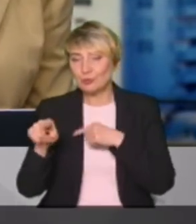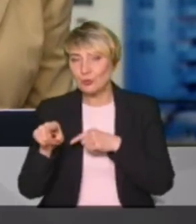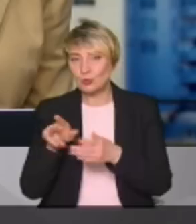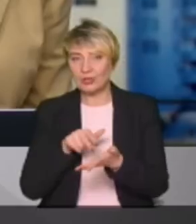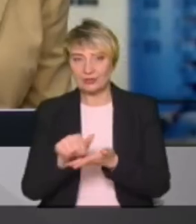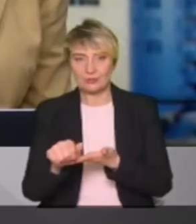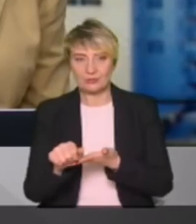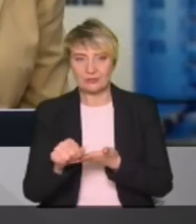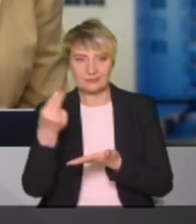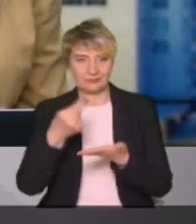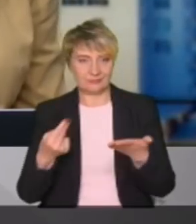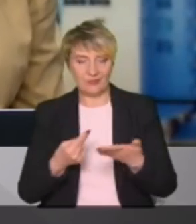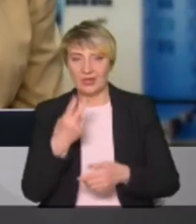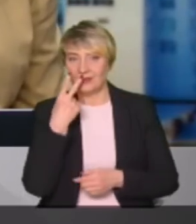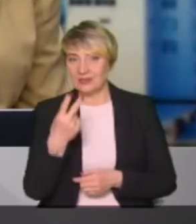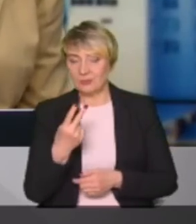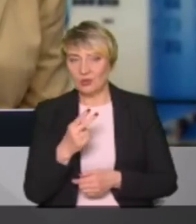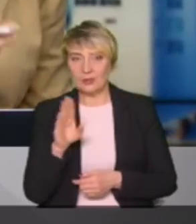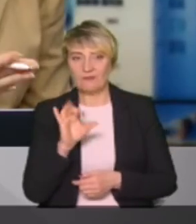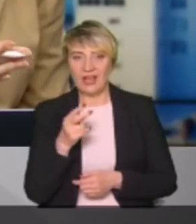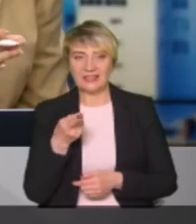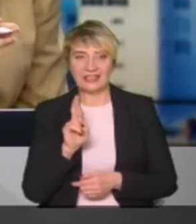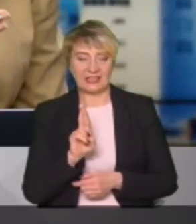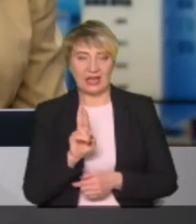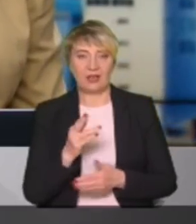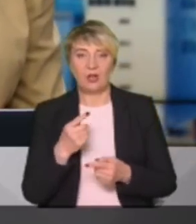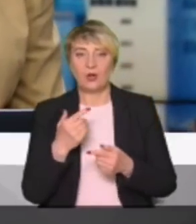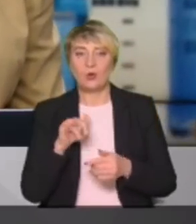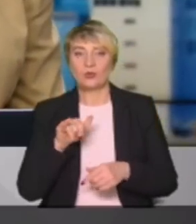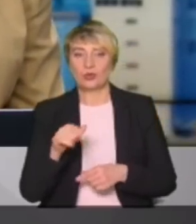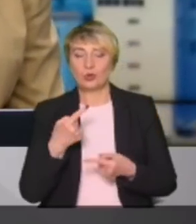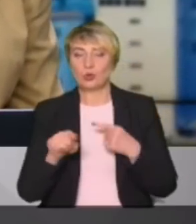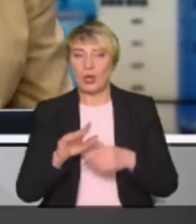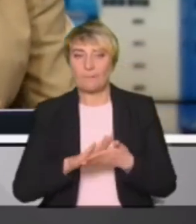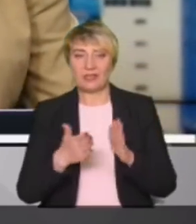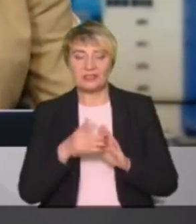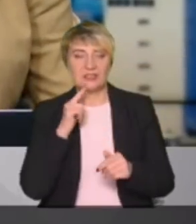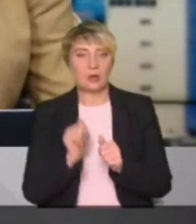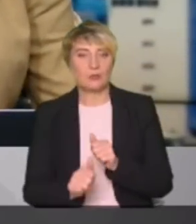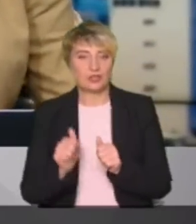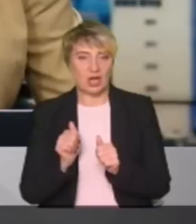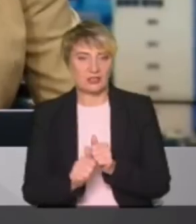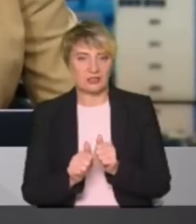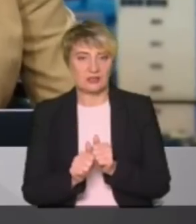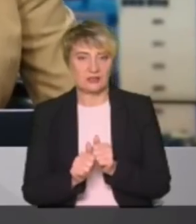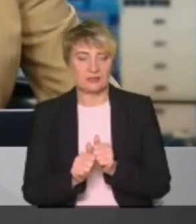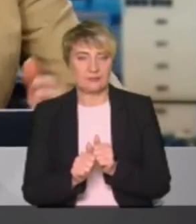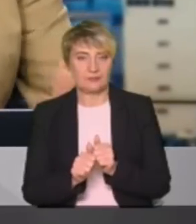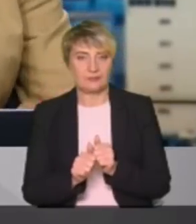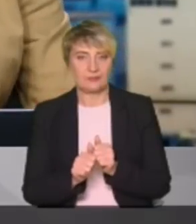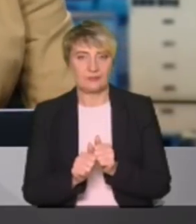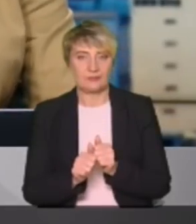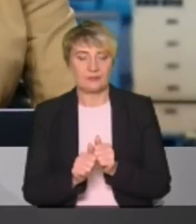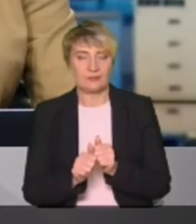же Венгрия тоже, у нее другая позиция, и очень часто нет, они скрывают, что они,